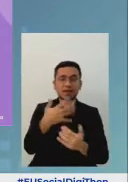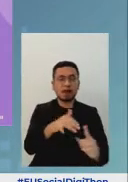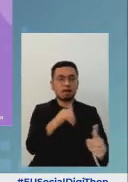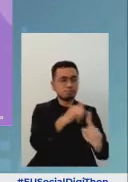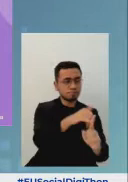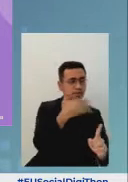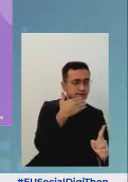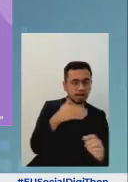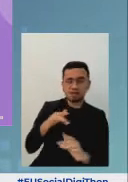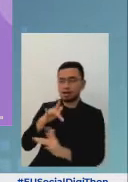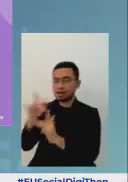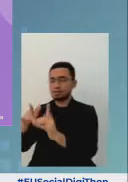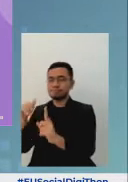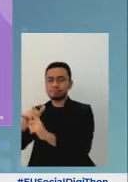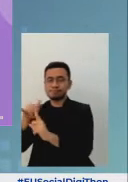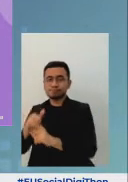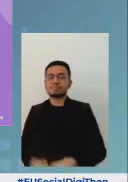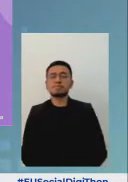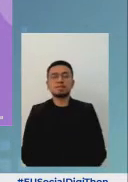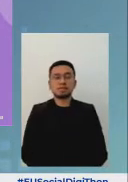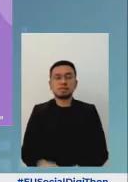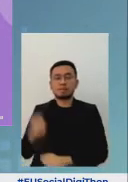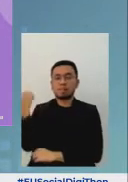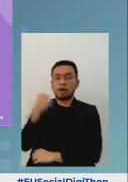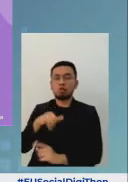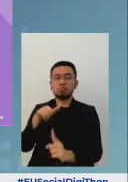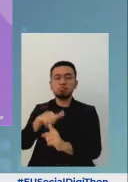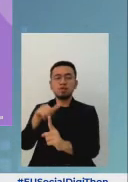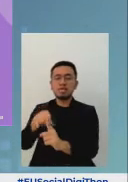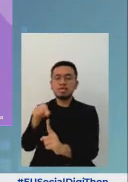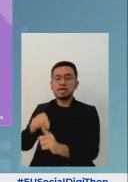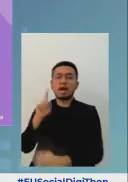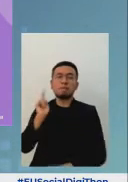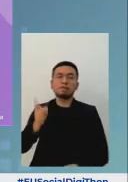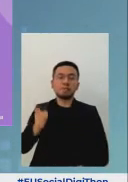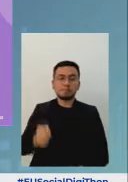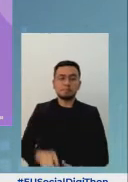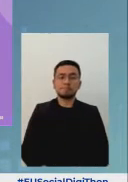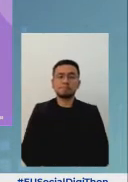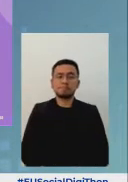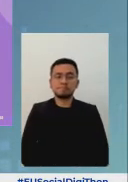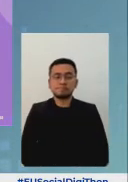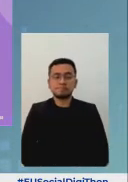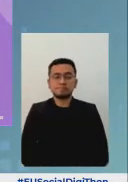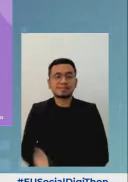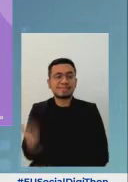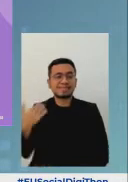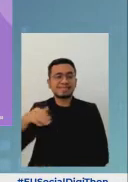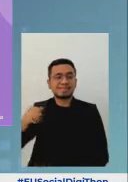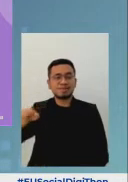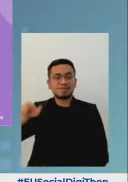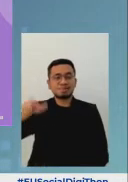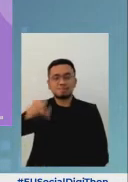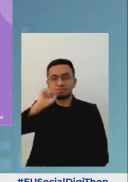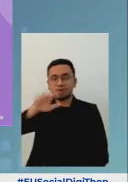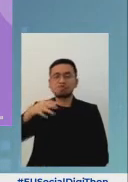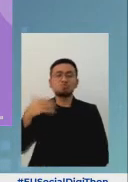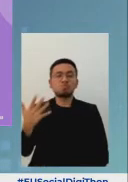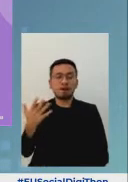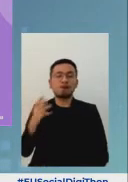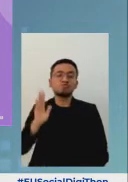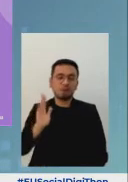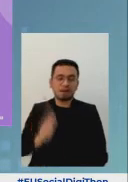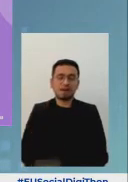Nah, kenapa ya pelaku melakukannya? Pada dasarnya itu karena tadi yang sudah disampaikan, harga dirinya rendah, gitu